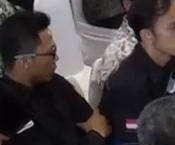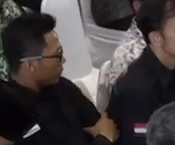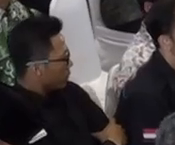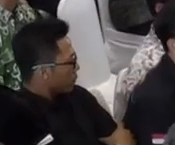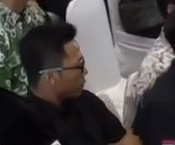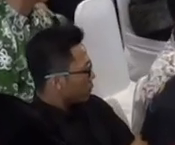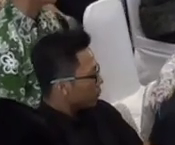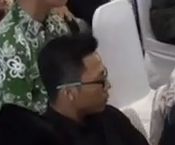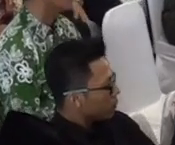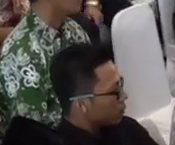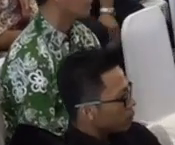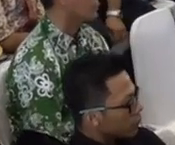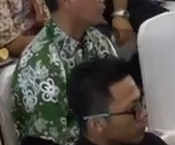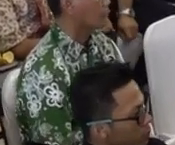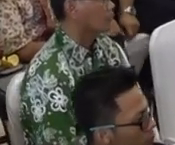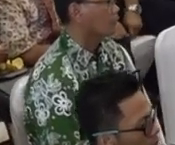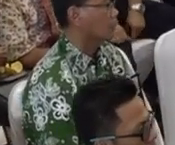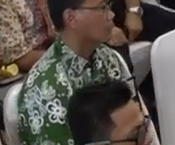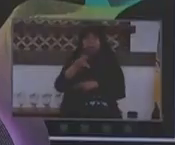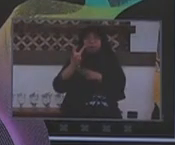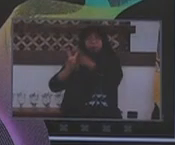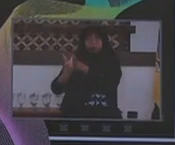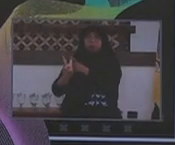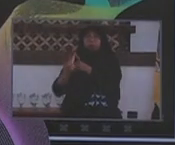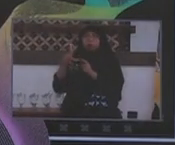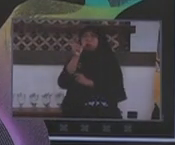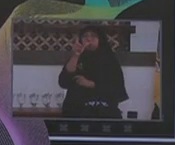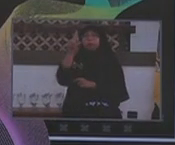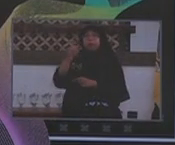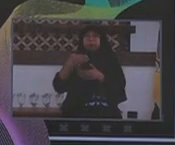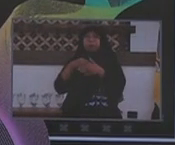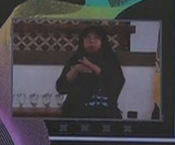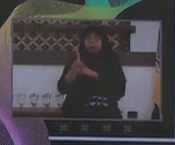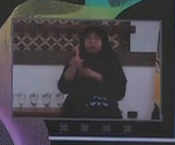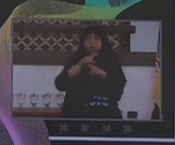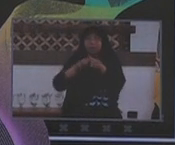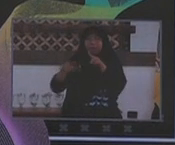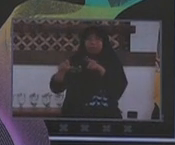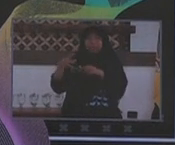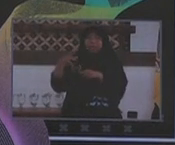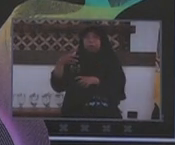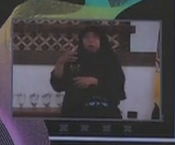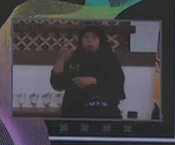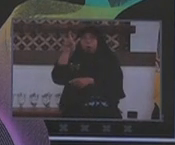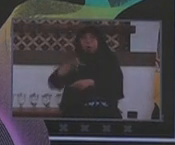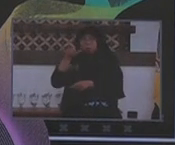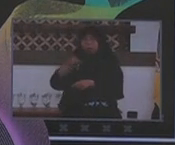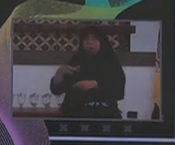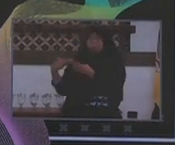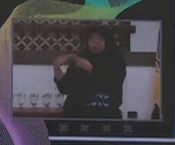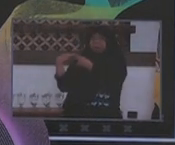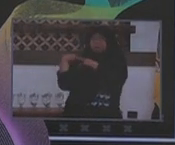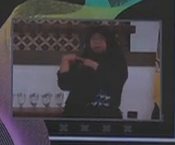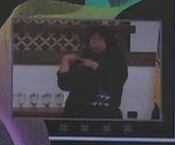ada di wilayah. Yang kedua, mendapatkan masukan dari para pemangku kepentingan, utamanya